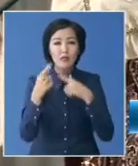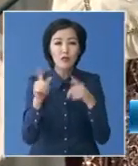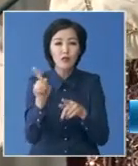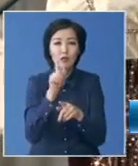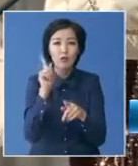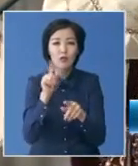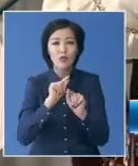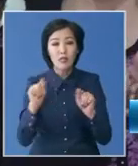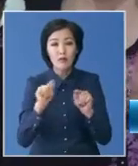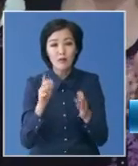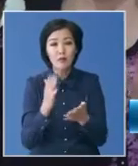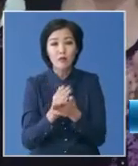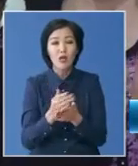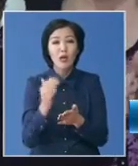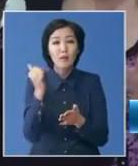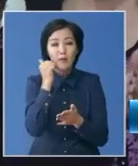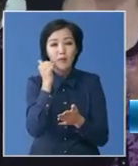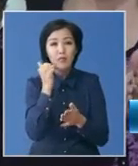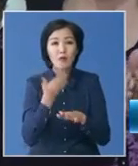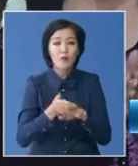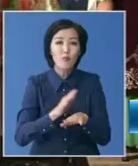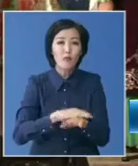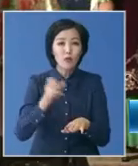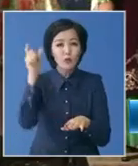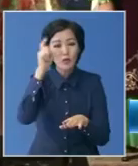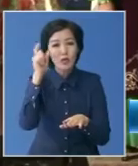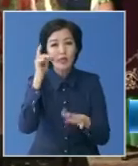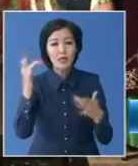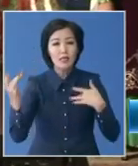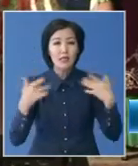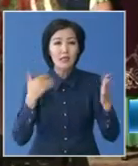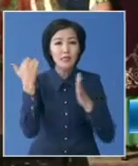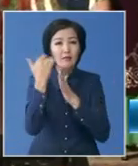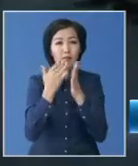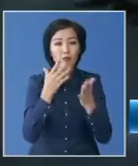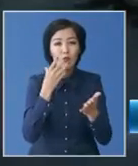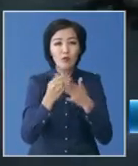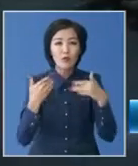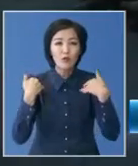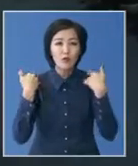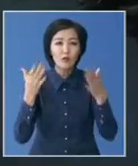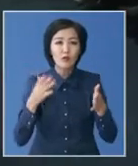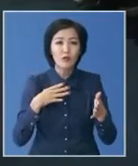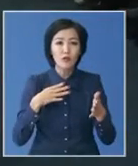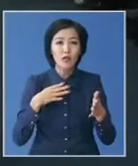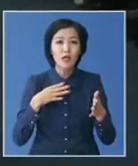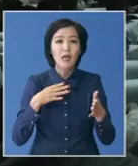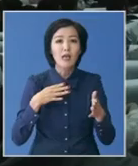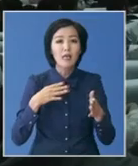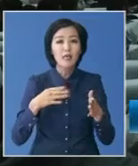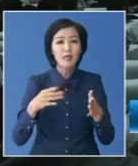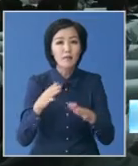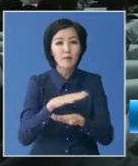тынбай дәріптеп жүр. Мәскеу, Польша, Түркия елдерінде концерт беріп, өз өнерлеріне тәнті етті. Еліміздің мерейін өсіріп,